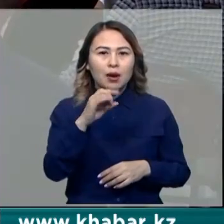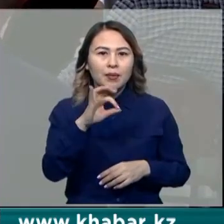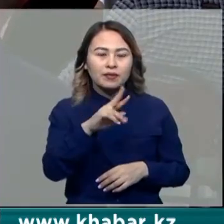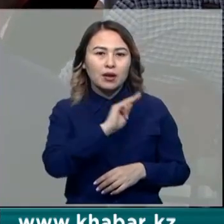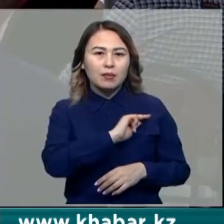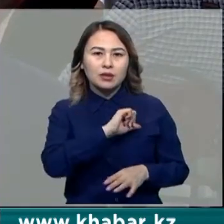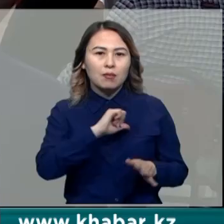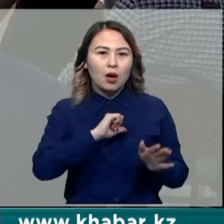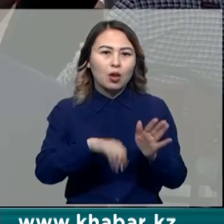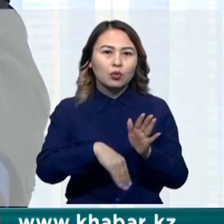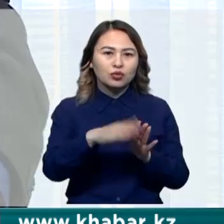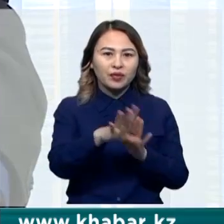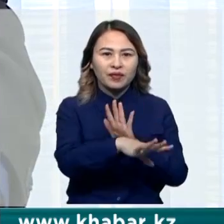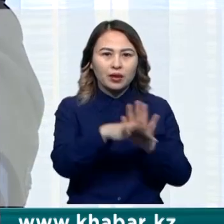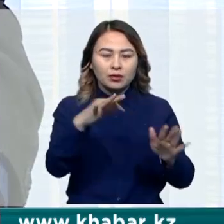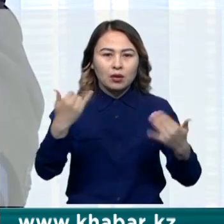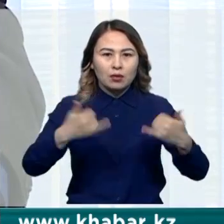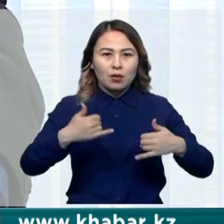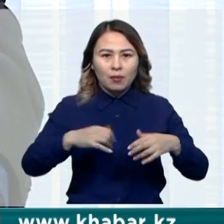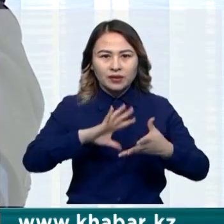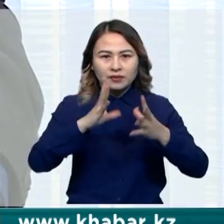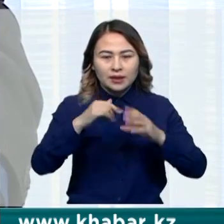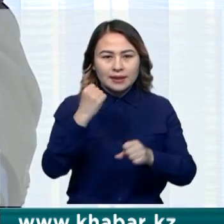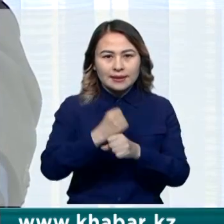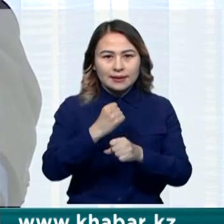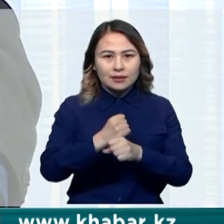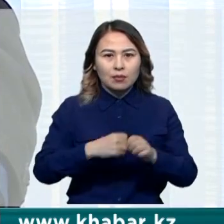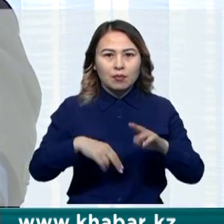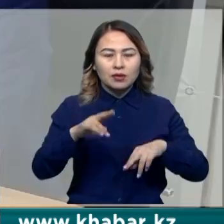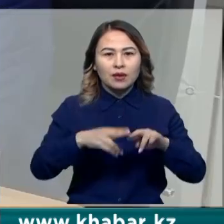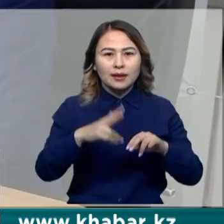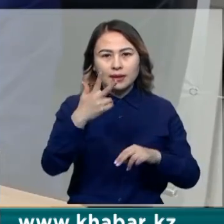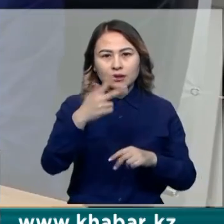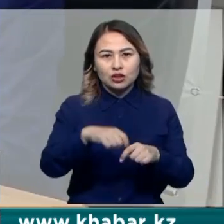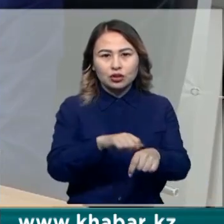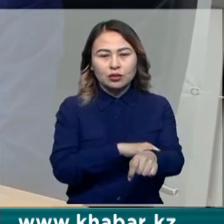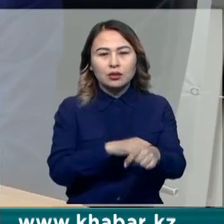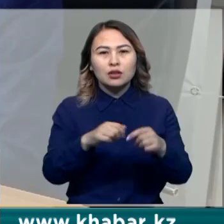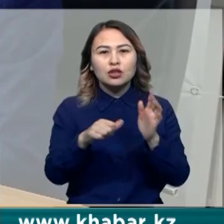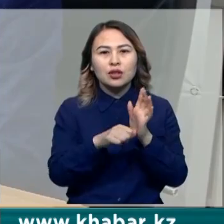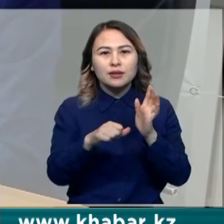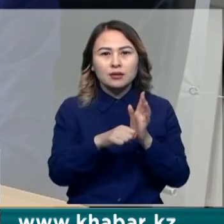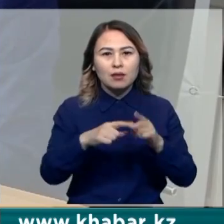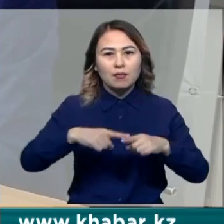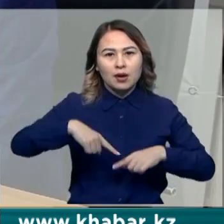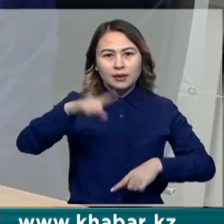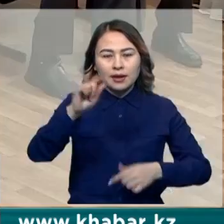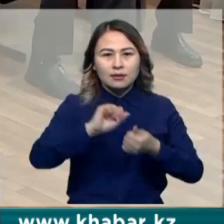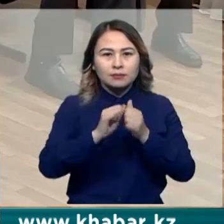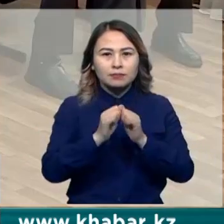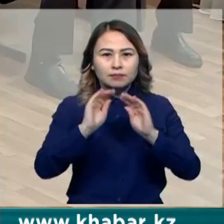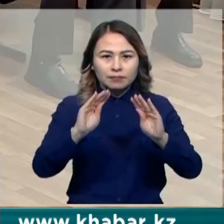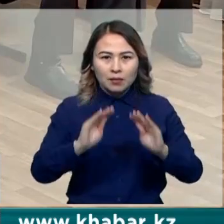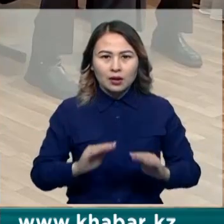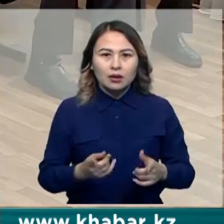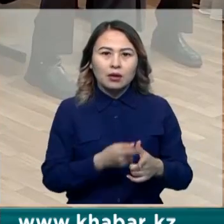жұмысы үздік деп танылды. Қоладан құйылатын Абай ескерткішінің биіктігі 6 метрден асады. Ал оның тұғыры граниттен жасалмақ. Жалпы